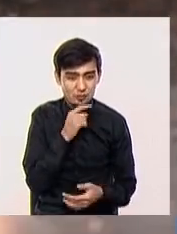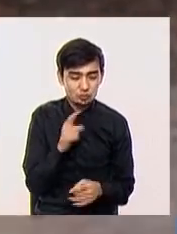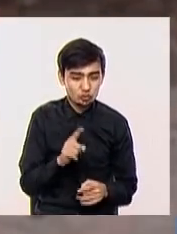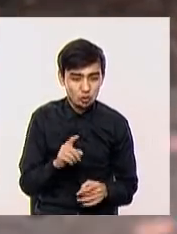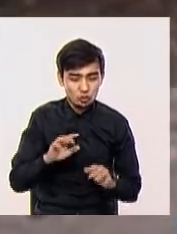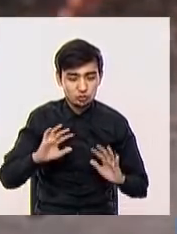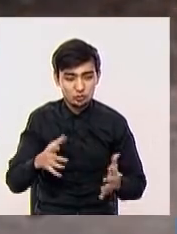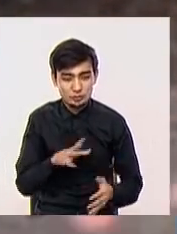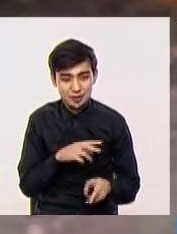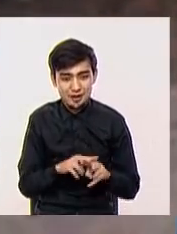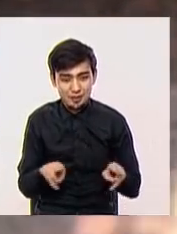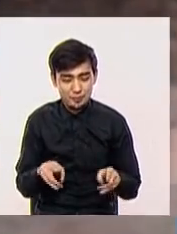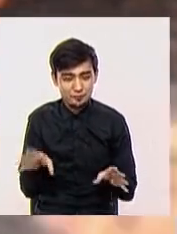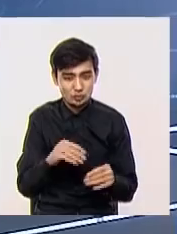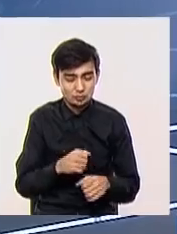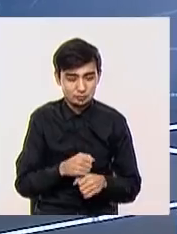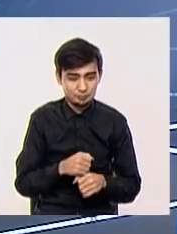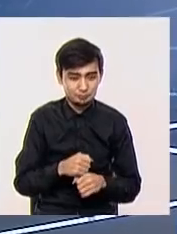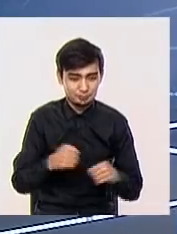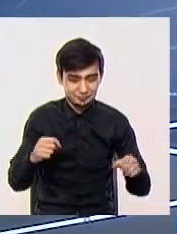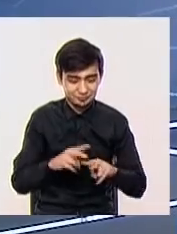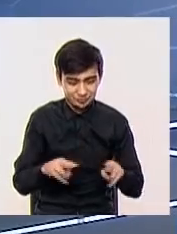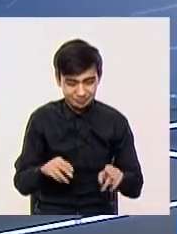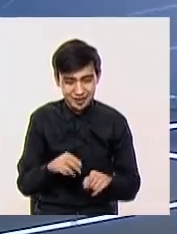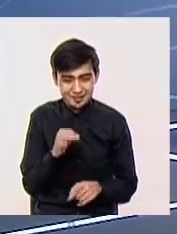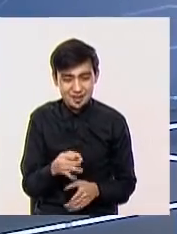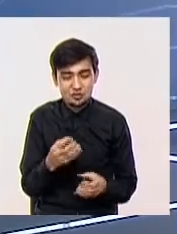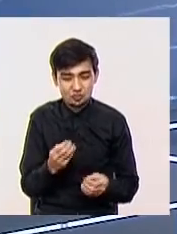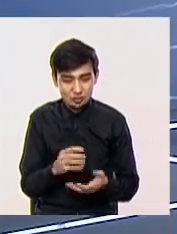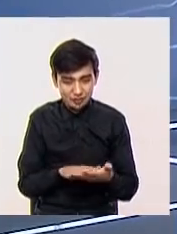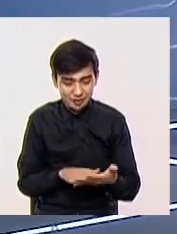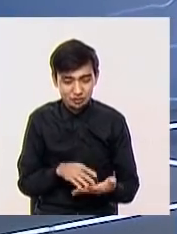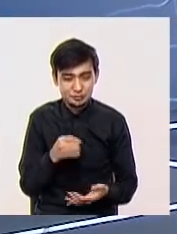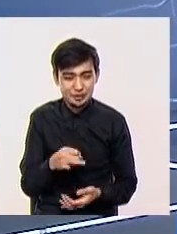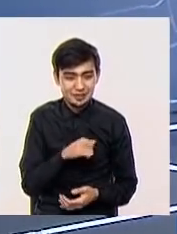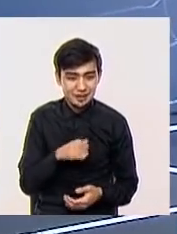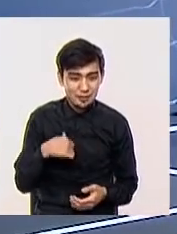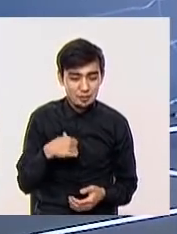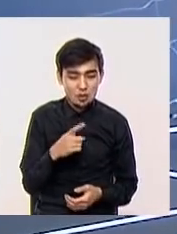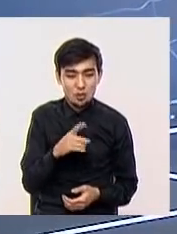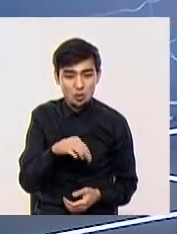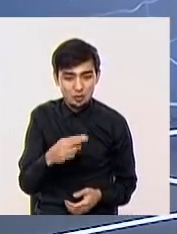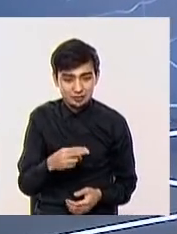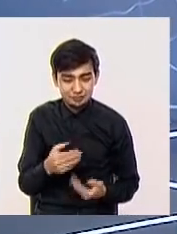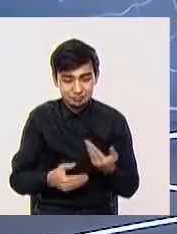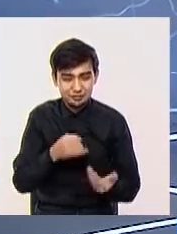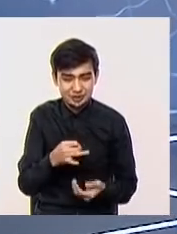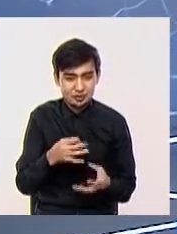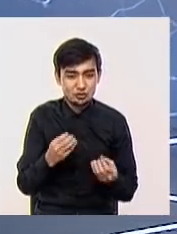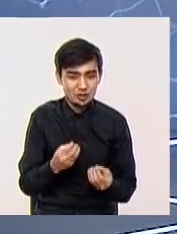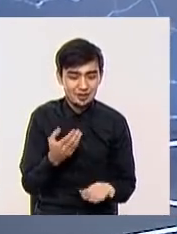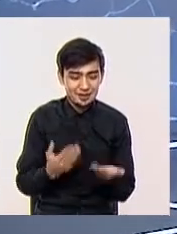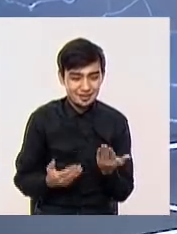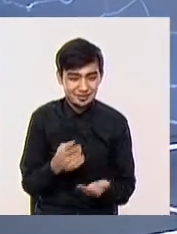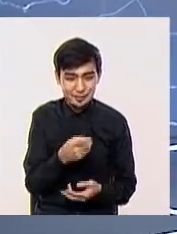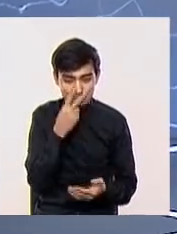такое произошло, что вот так вот все взорвалось. Далее, и, естественно, сам ход и результаты. Если